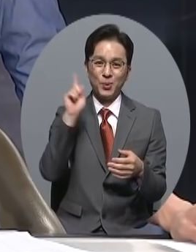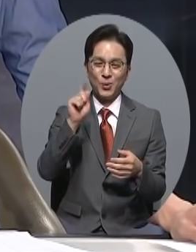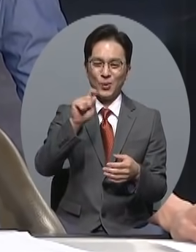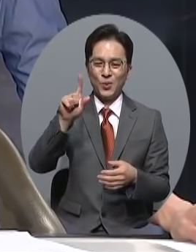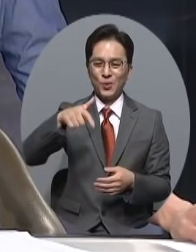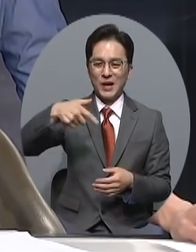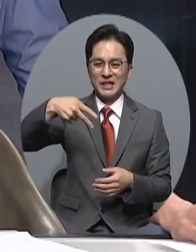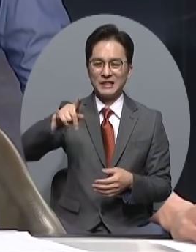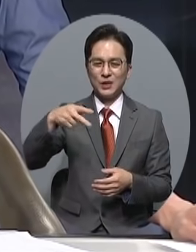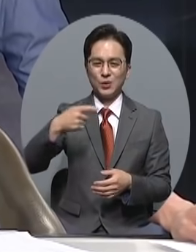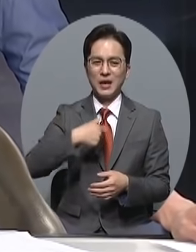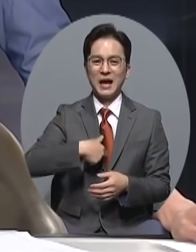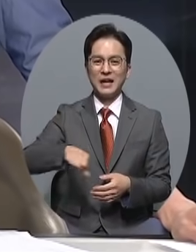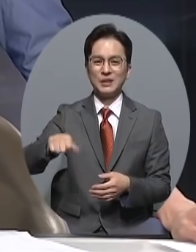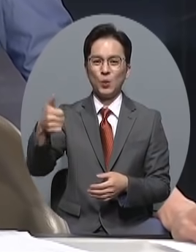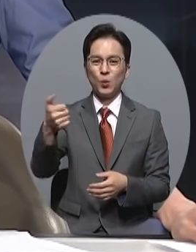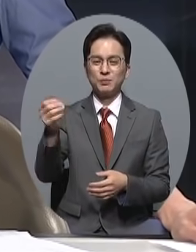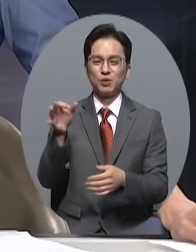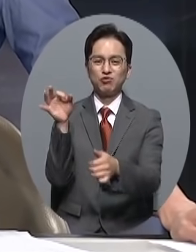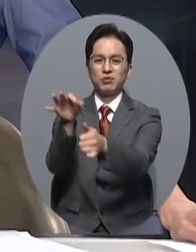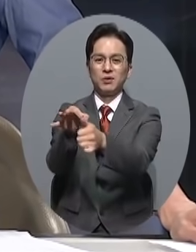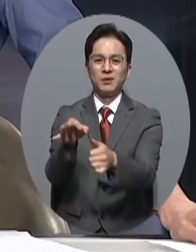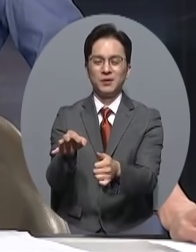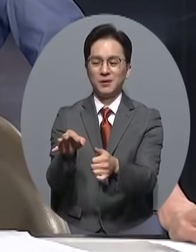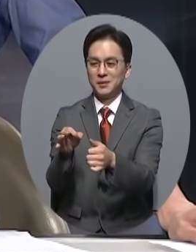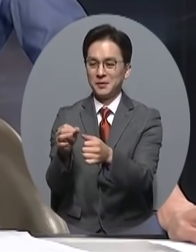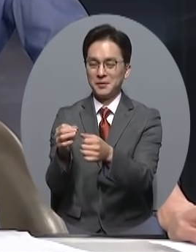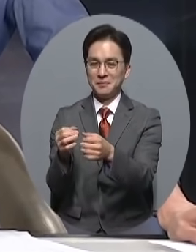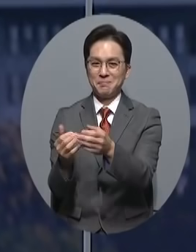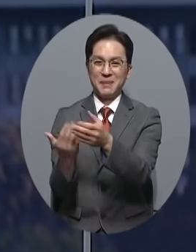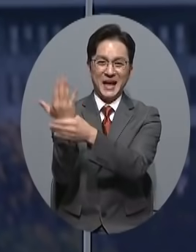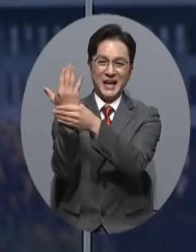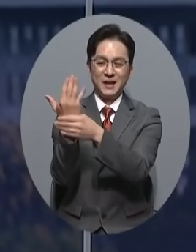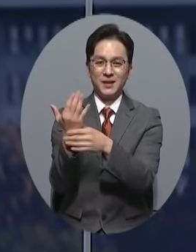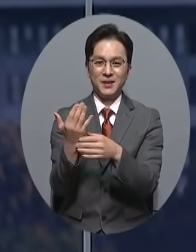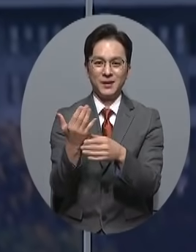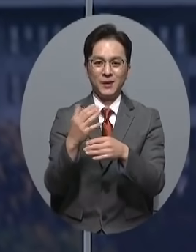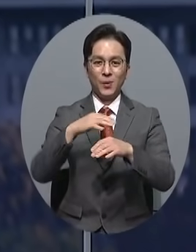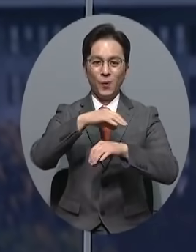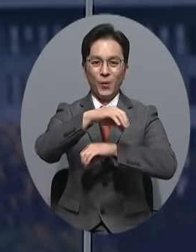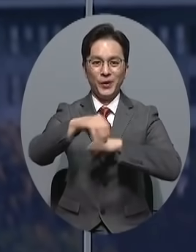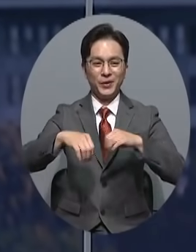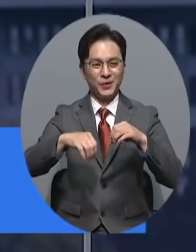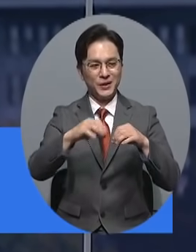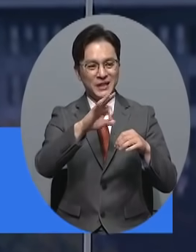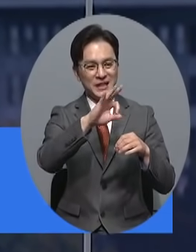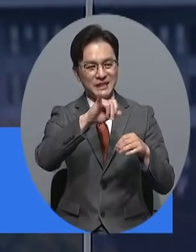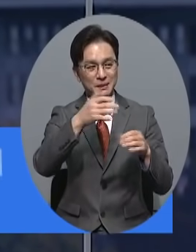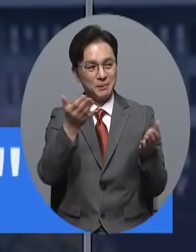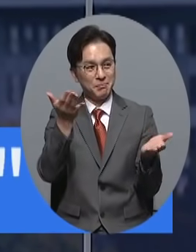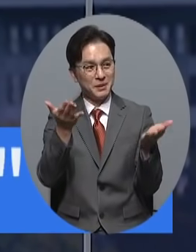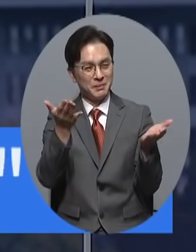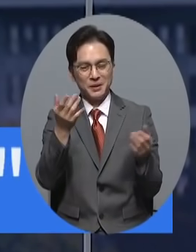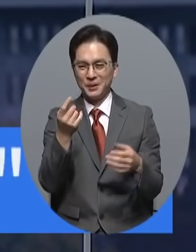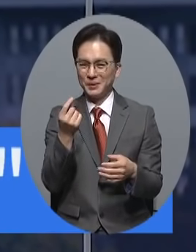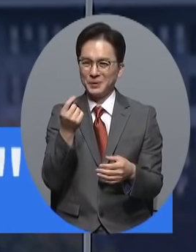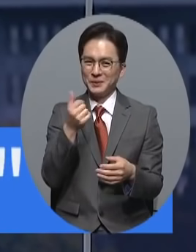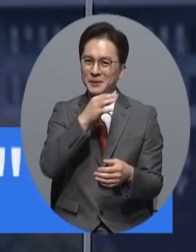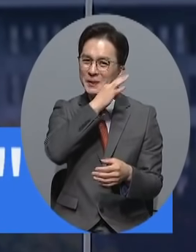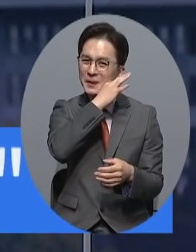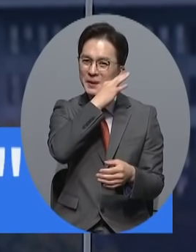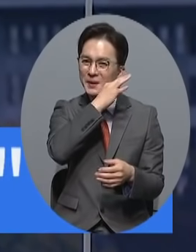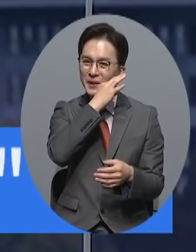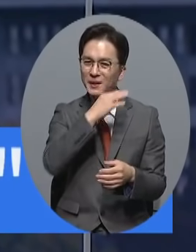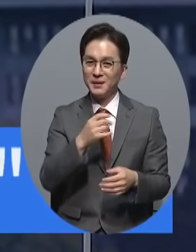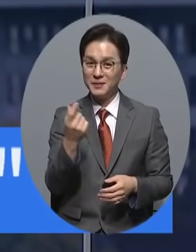아니냐 이런 이야기가 나올 수밖에 없는 것 같아요. 네, 정말 곽상도 의원의 아들 그 고액 퇴직금 수령은 정말 국민의힘 입장에서 뼈아픈 이야기죠. 지금